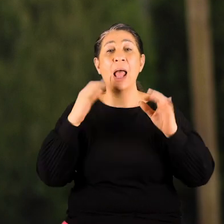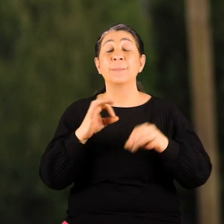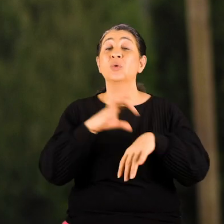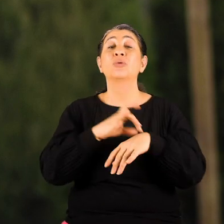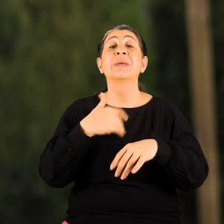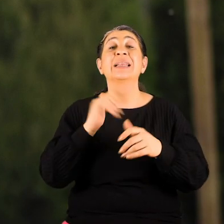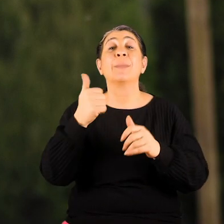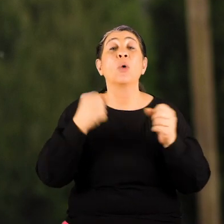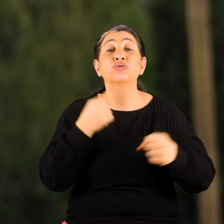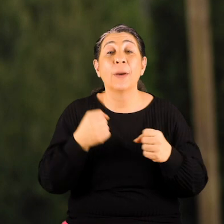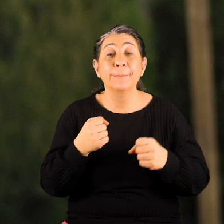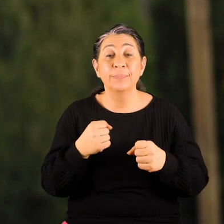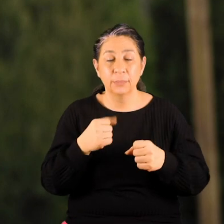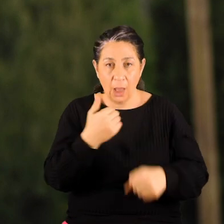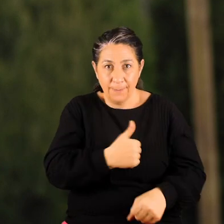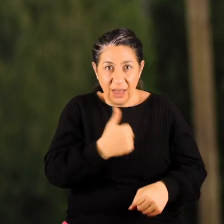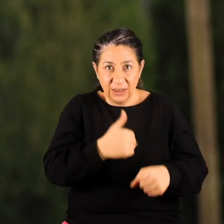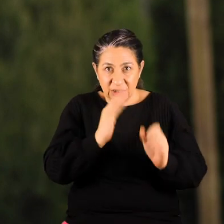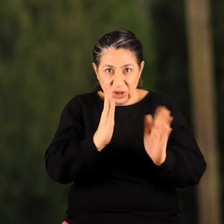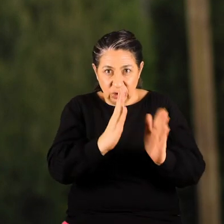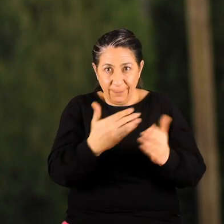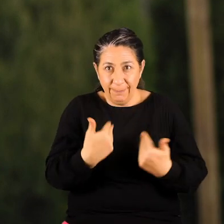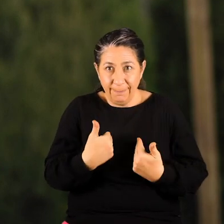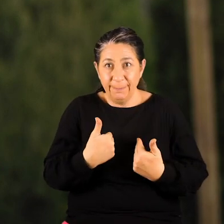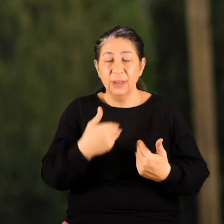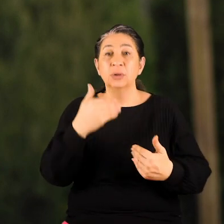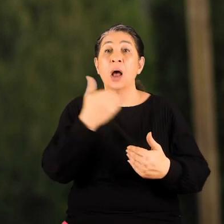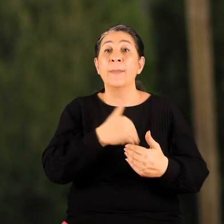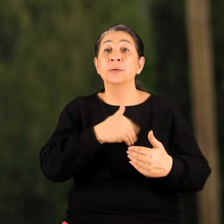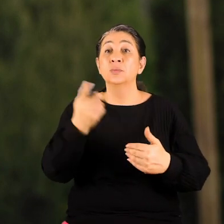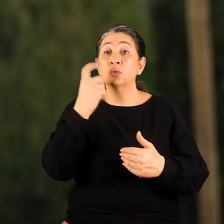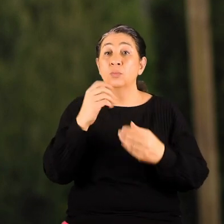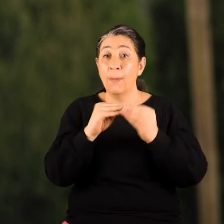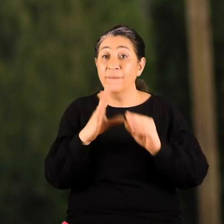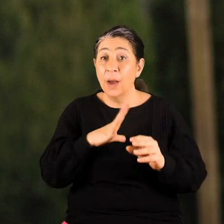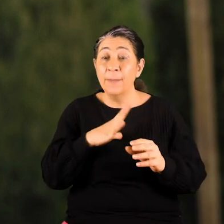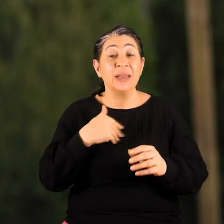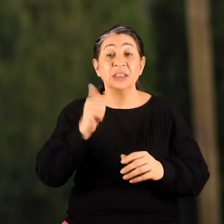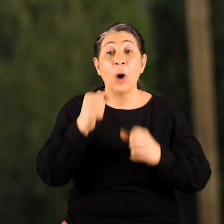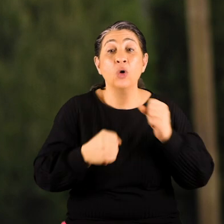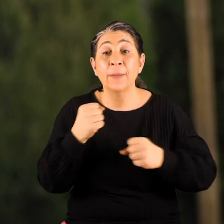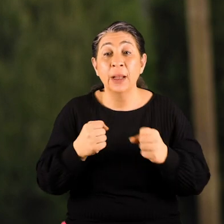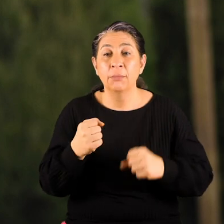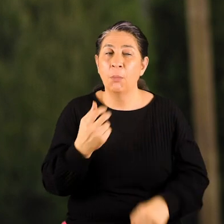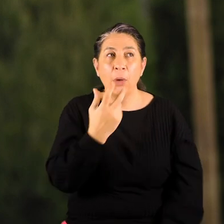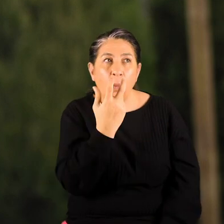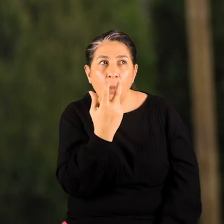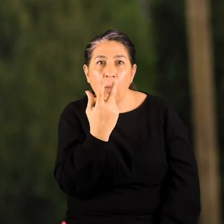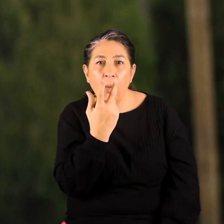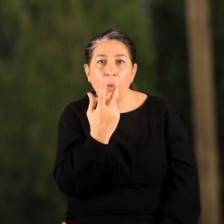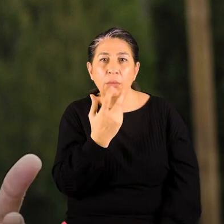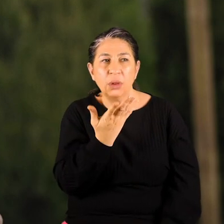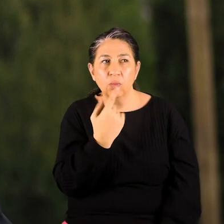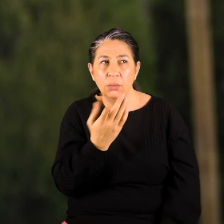zaman koşabilirim? Yani cerrahi operasyon yapılacak. Cerrah bana sorun var mı diyor. Ben ne zaman koşabilirim diyorum. Tamam mı? Bakıyor bana böyle.